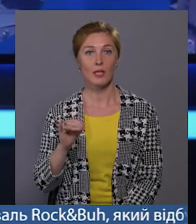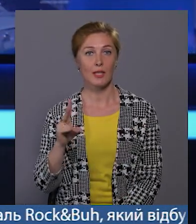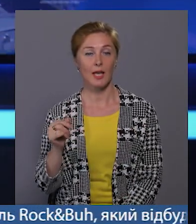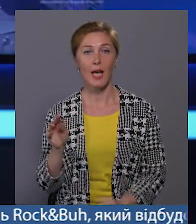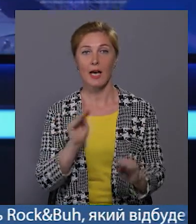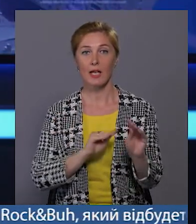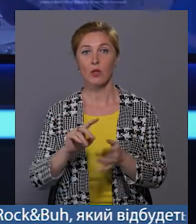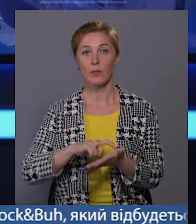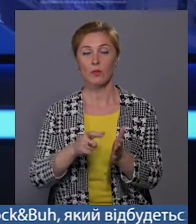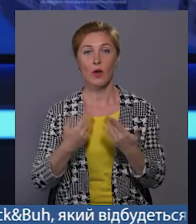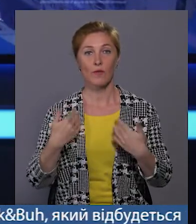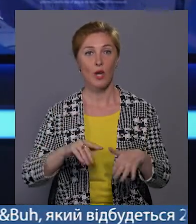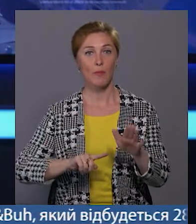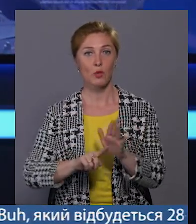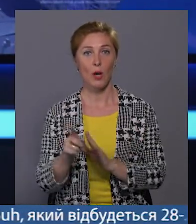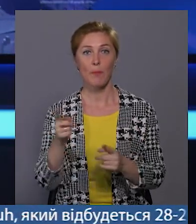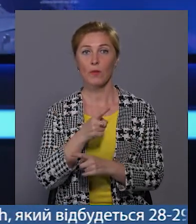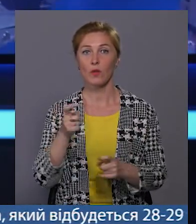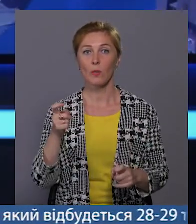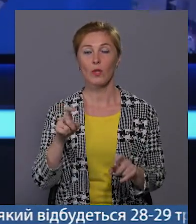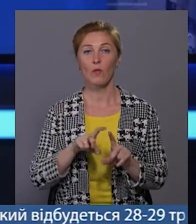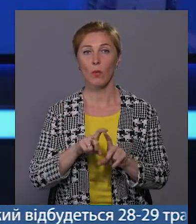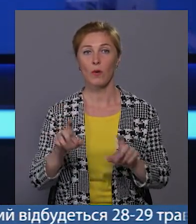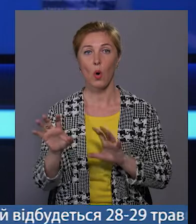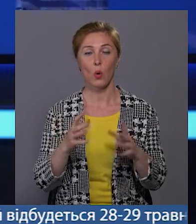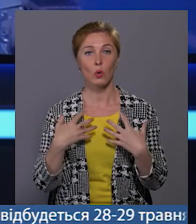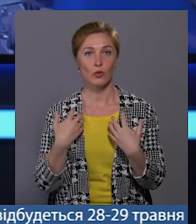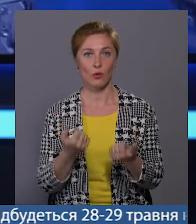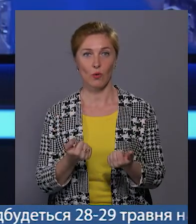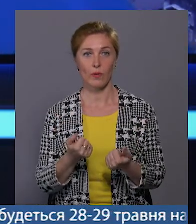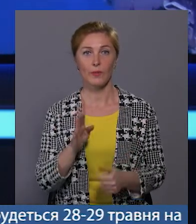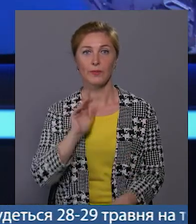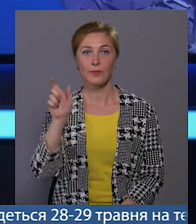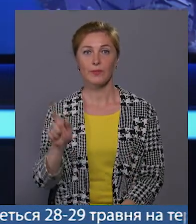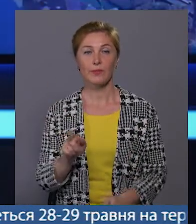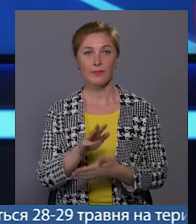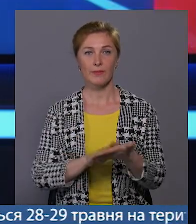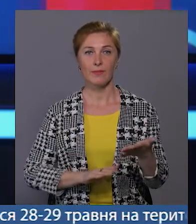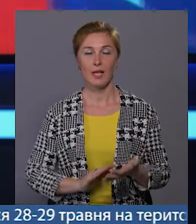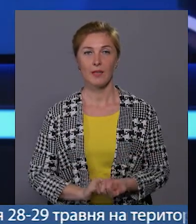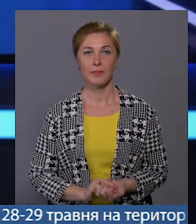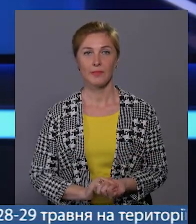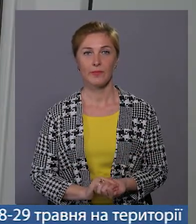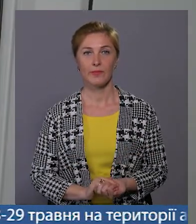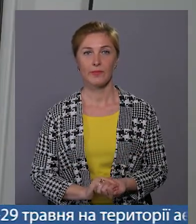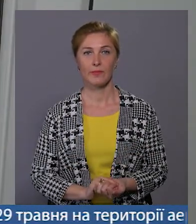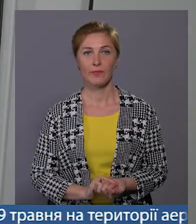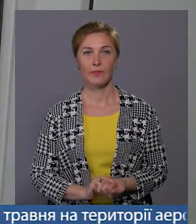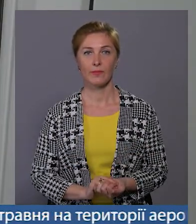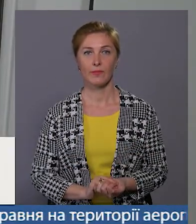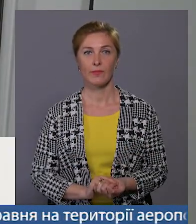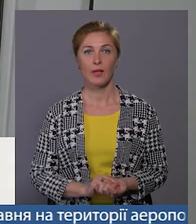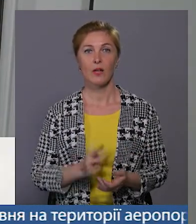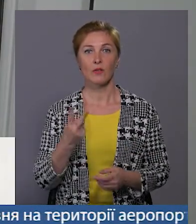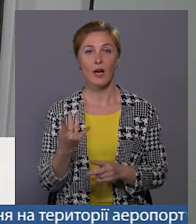Реконструкція приміщення вже почалася, повідомили в управлінні охорони здоров'я. Вікторія Паламар розкаже подробиці.